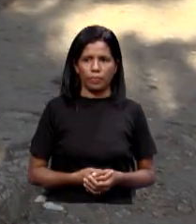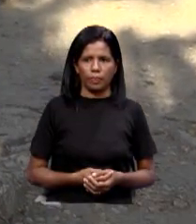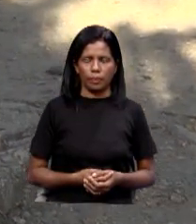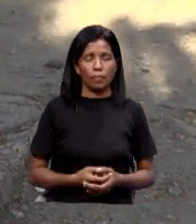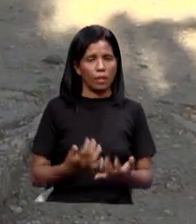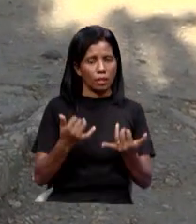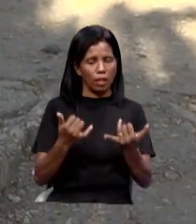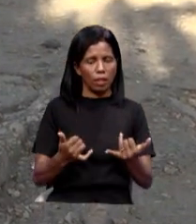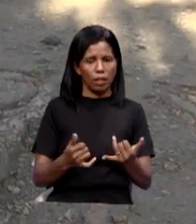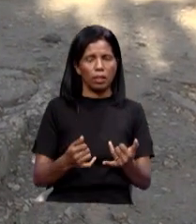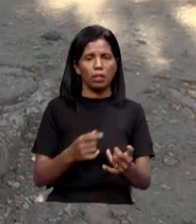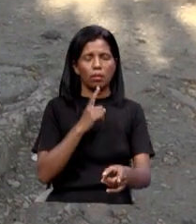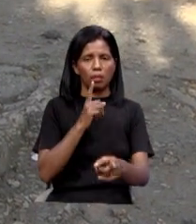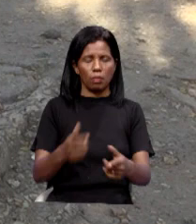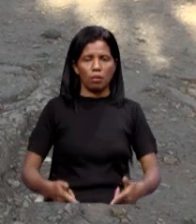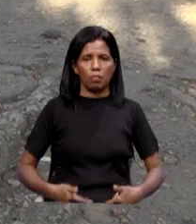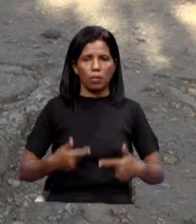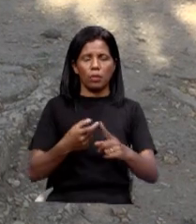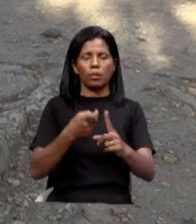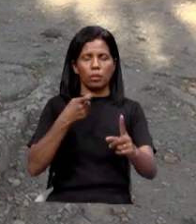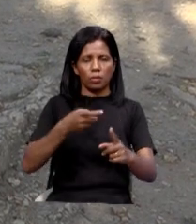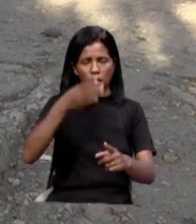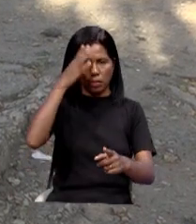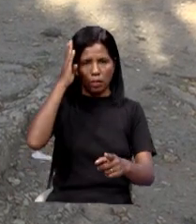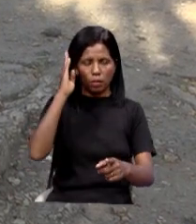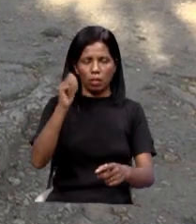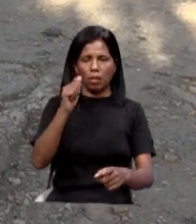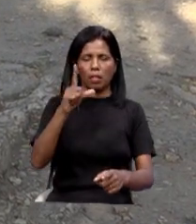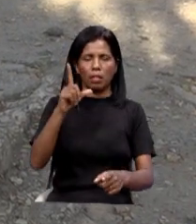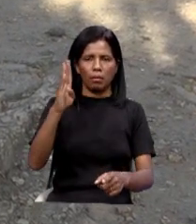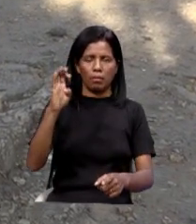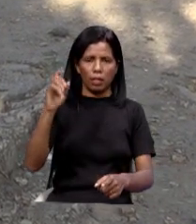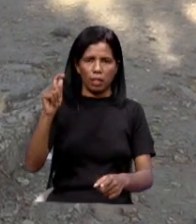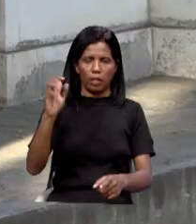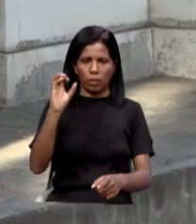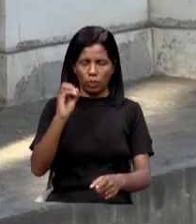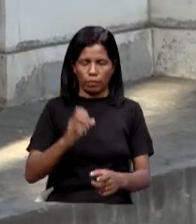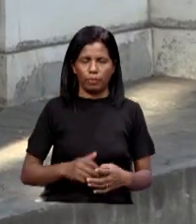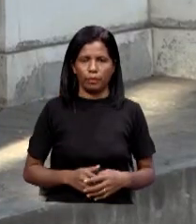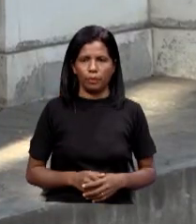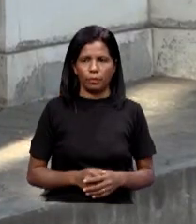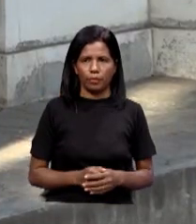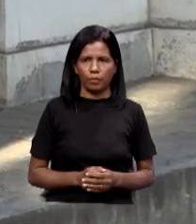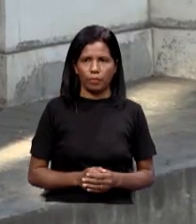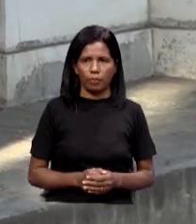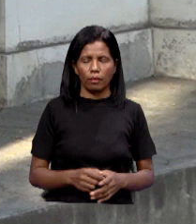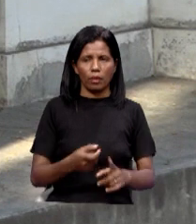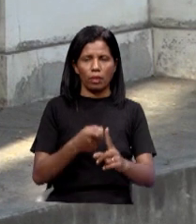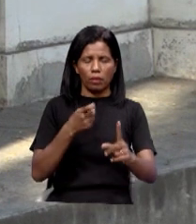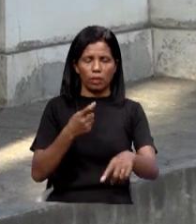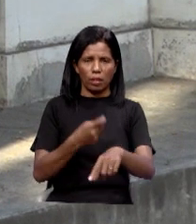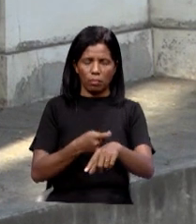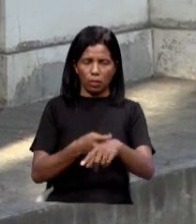Ida nemak realidade moris husi senyor Alberto dos Santos Martins. Ni husi situasau